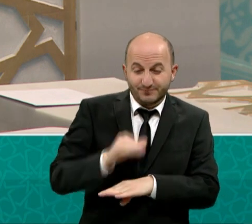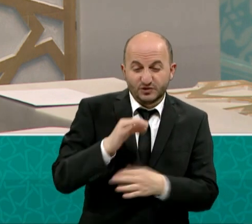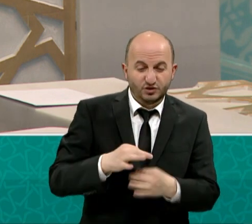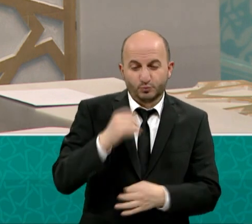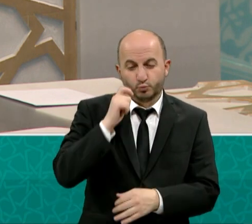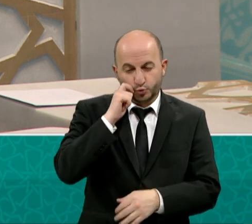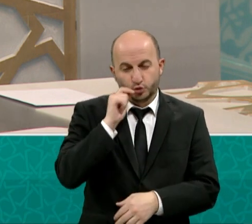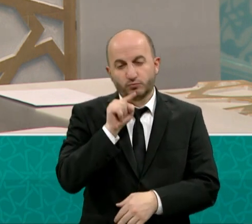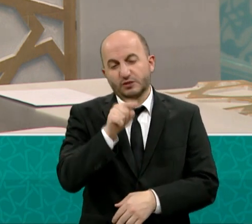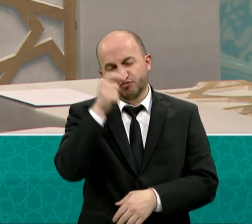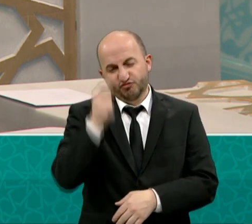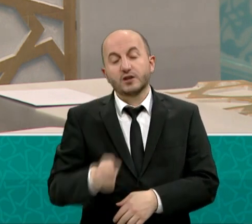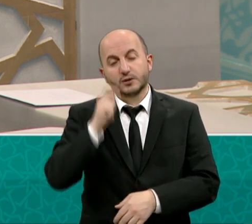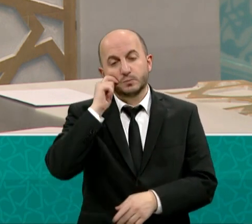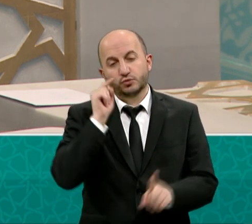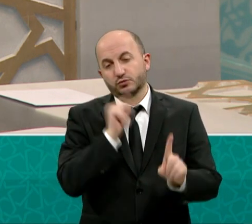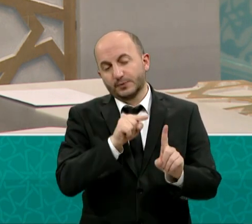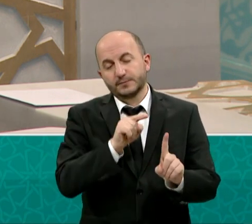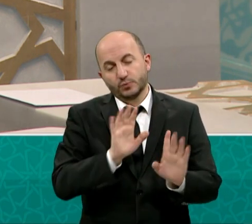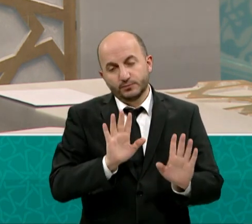dindardır, gerçek Müslümandır.